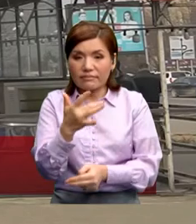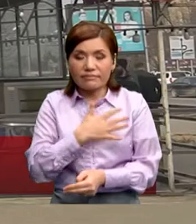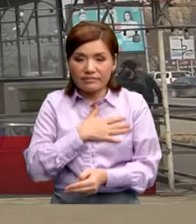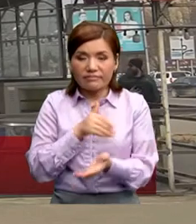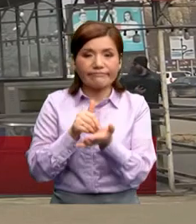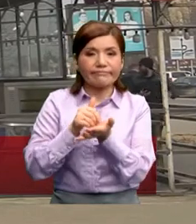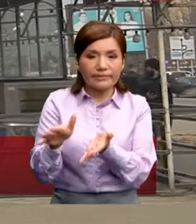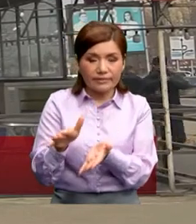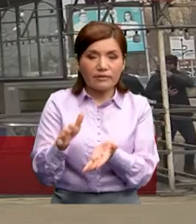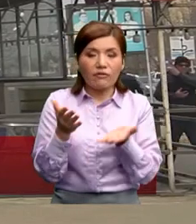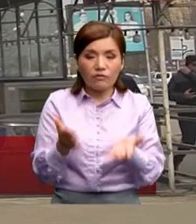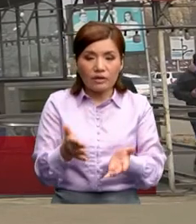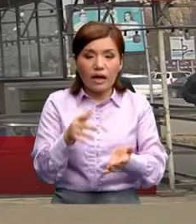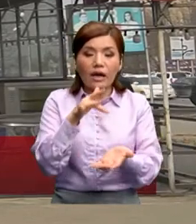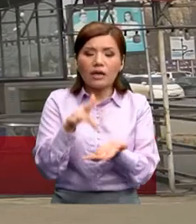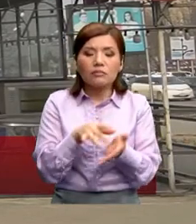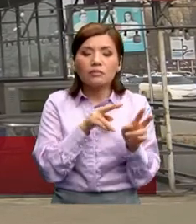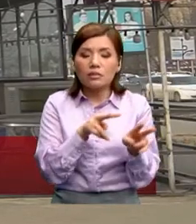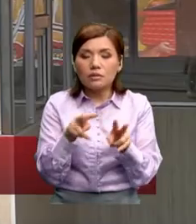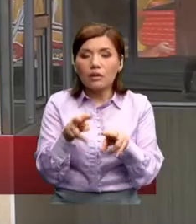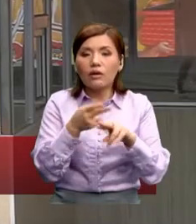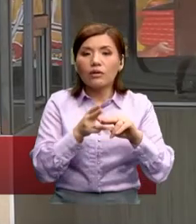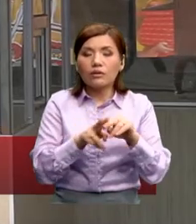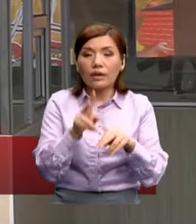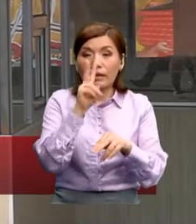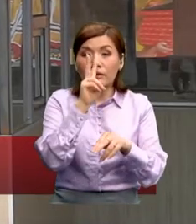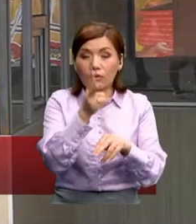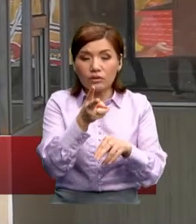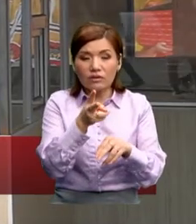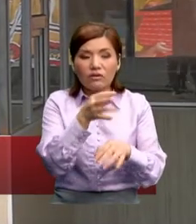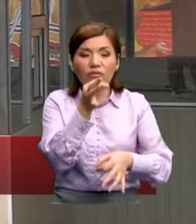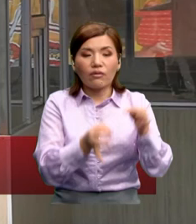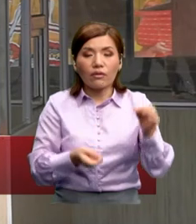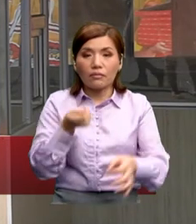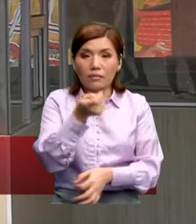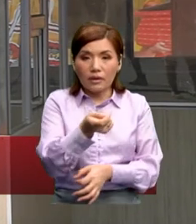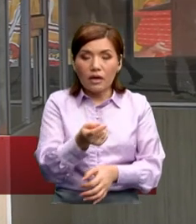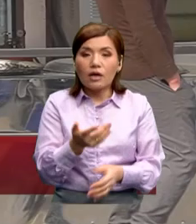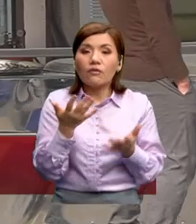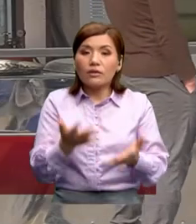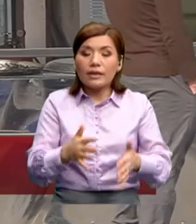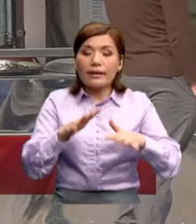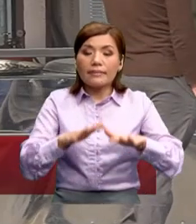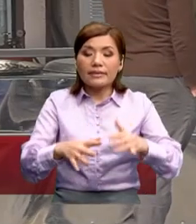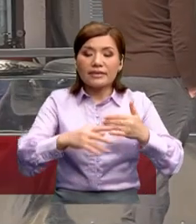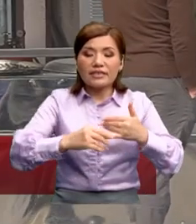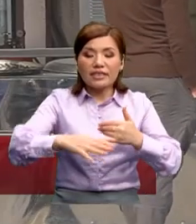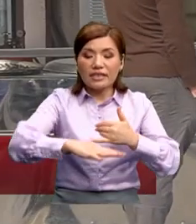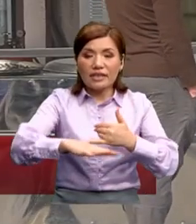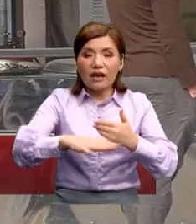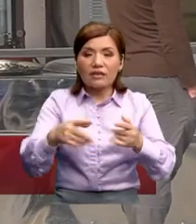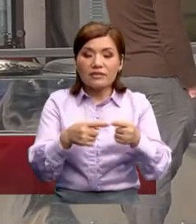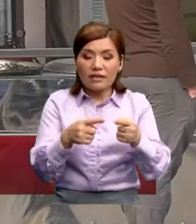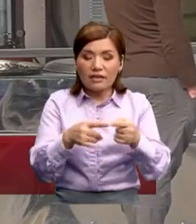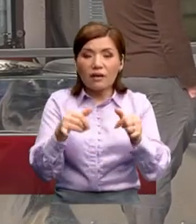тартыпты. Қала құрылысының бақылау басқармасы болса, оны 2 жыл бұрын сотқа берген. Ең сорақысы, жерді жалға алушы